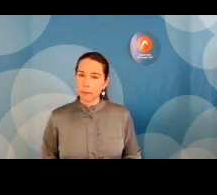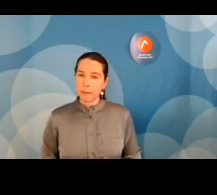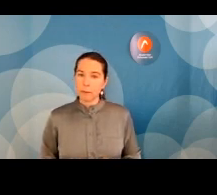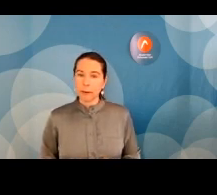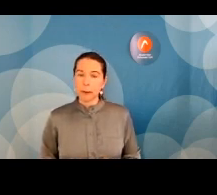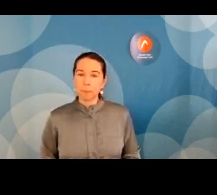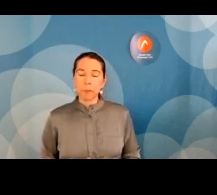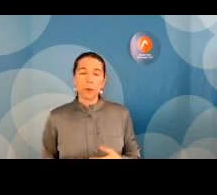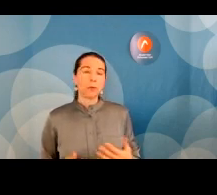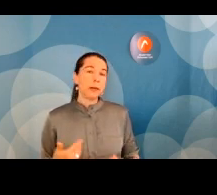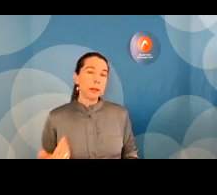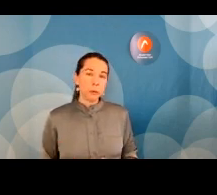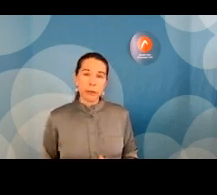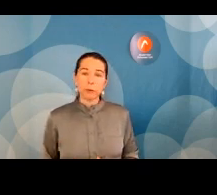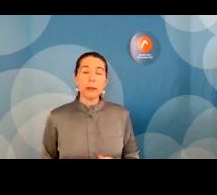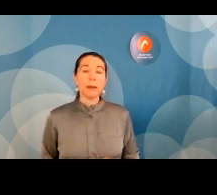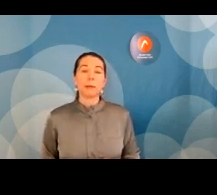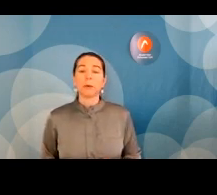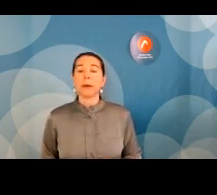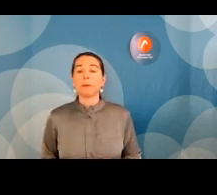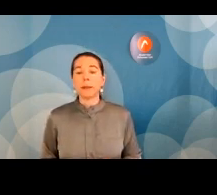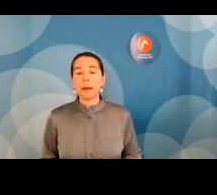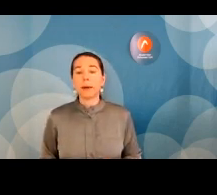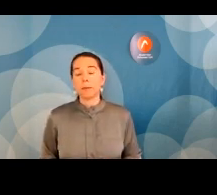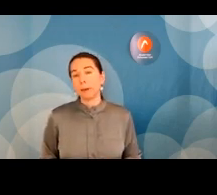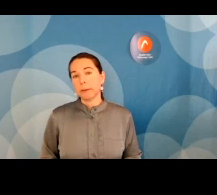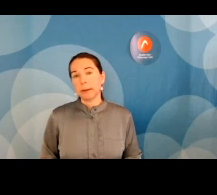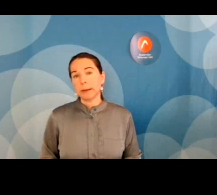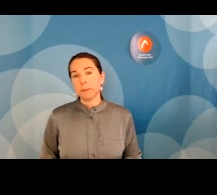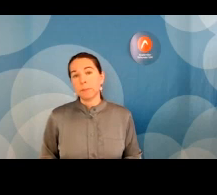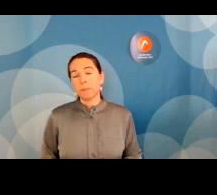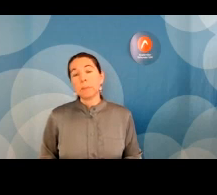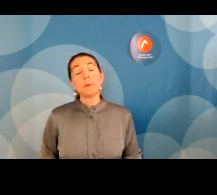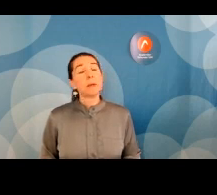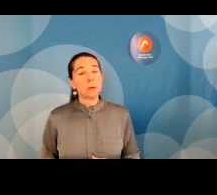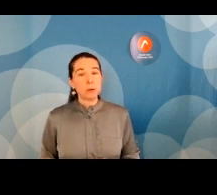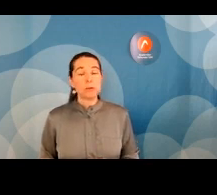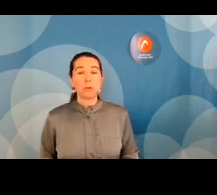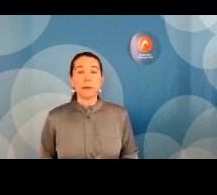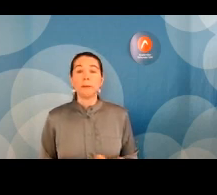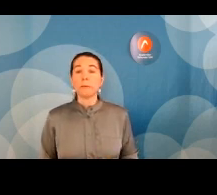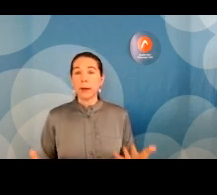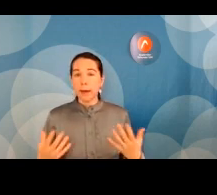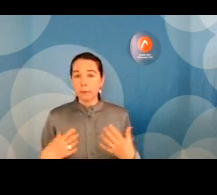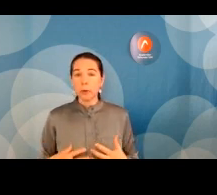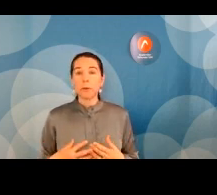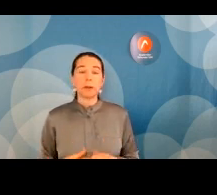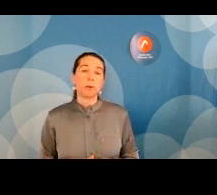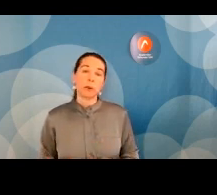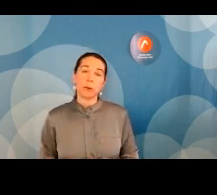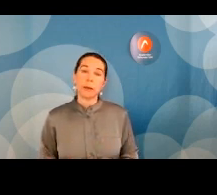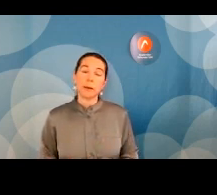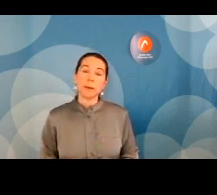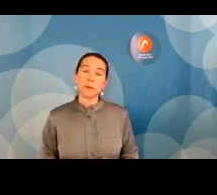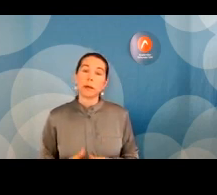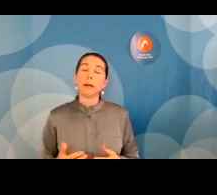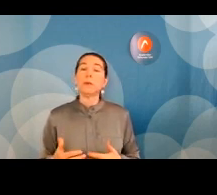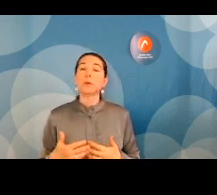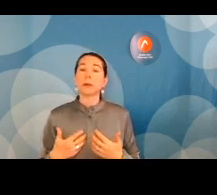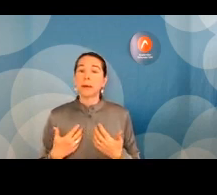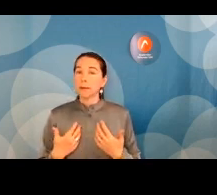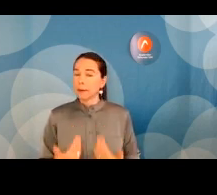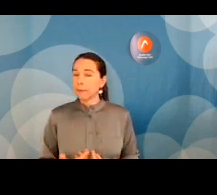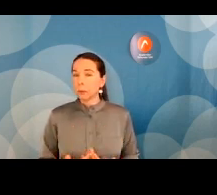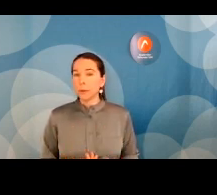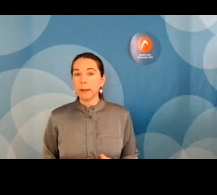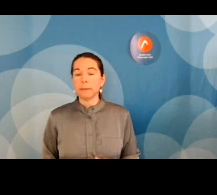sin arbetsgivare. Så vill du rekrytera så är även där en viktig del. Men sen är det också så att även om vi rekryterar in så är